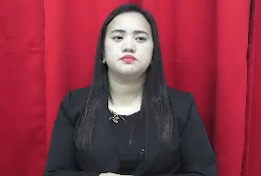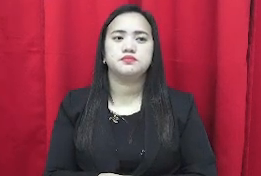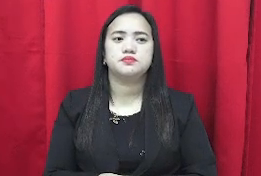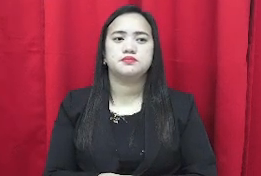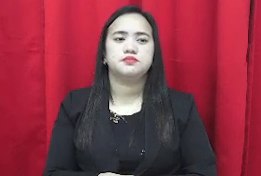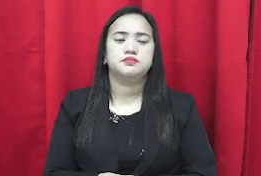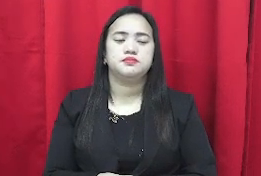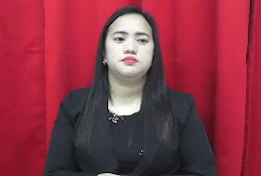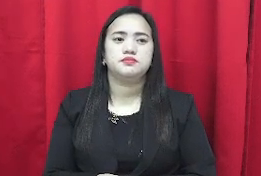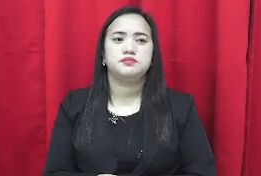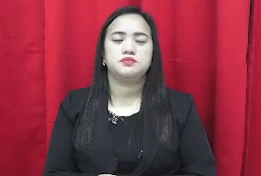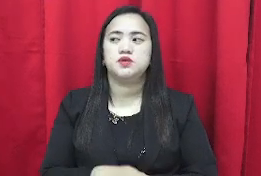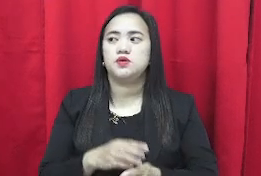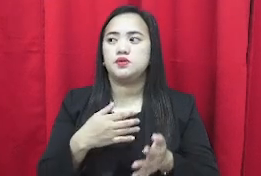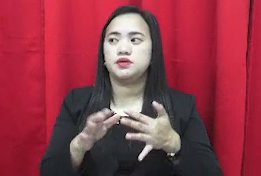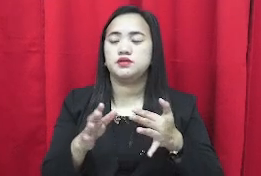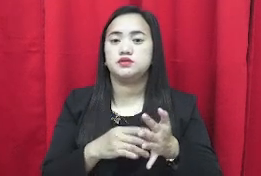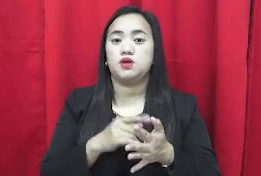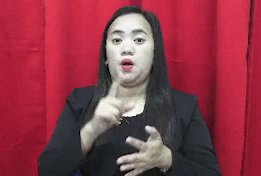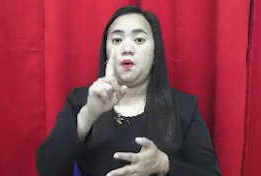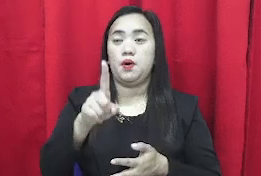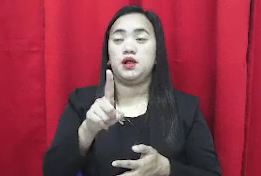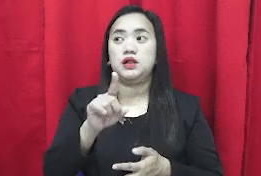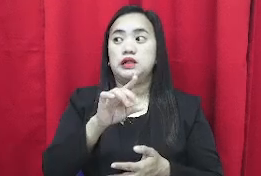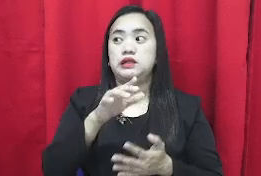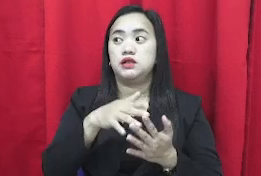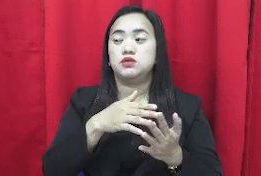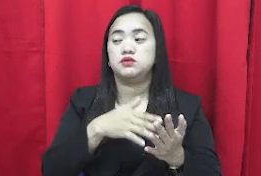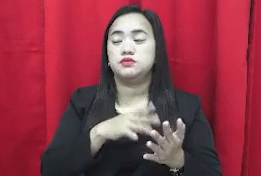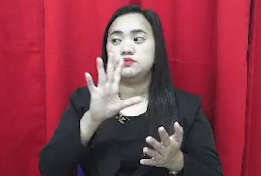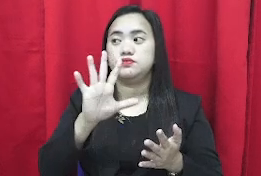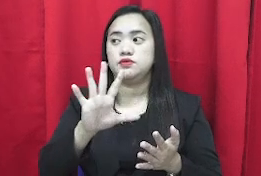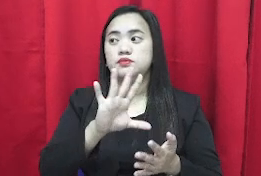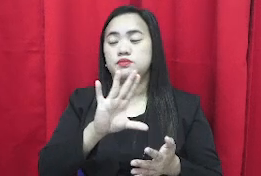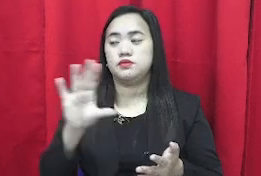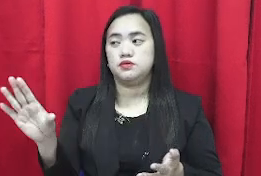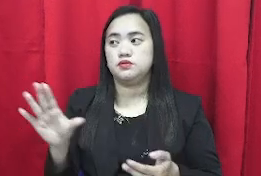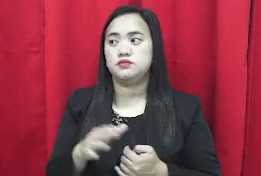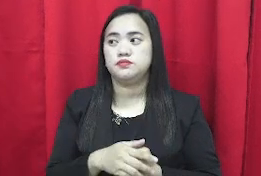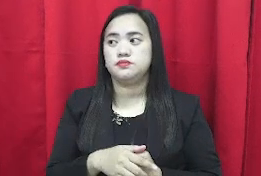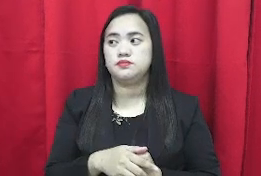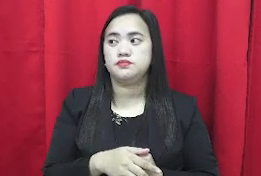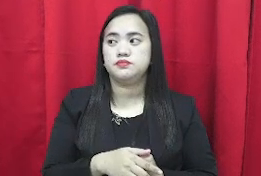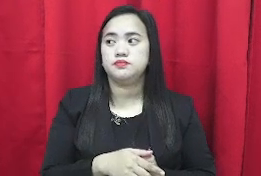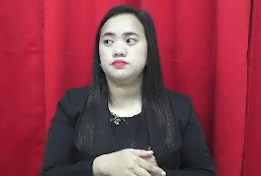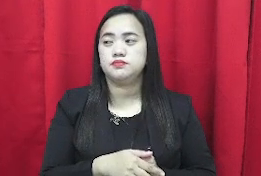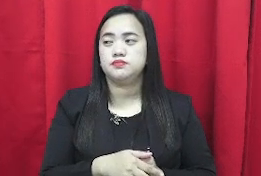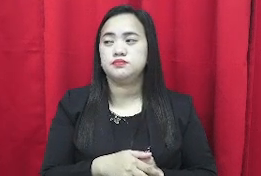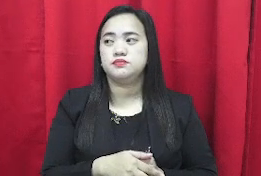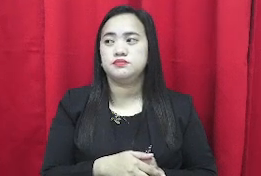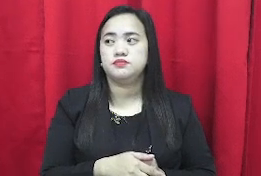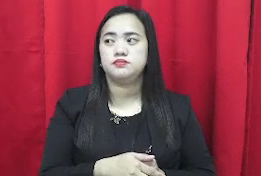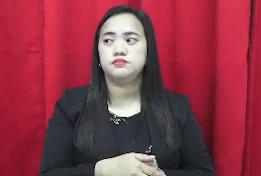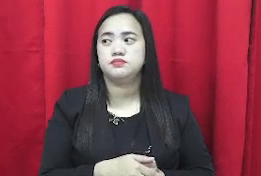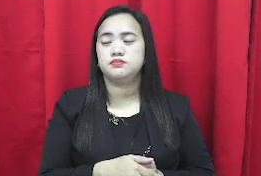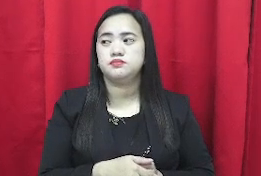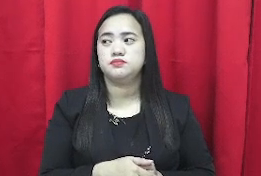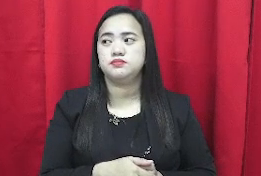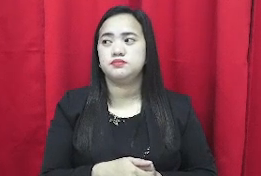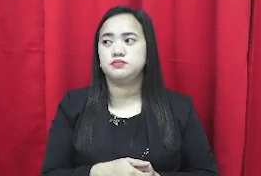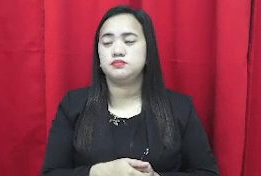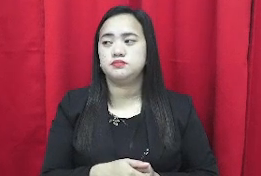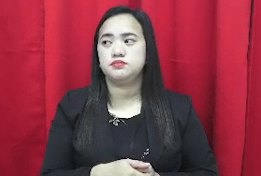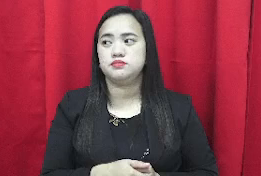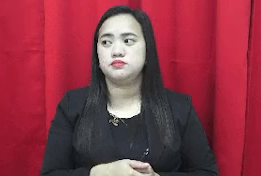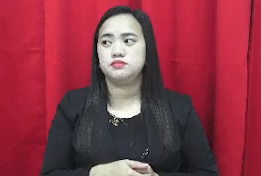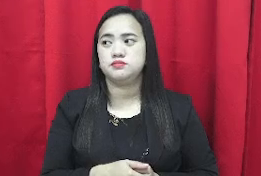nga nila yung 155 ph5 ang yeah yeah ph5 in fact Actually Ano na yan ha ah stable lang yan o kasi yung Ph